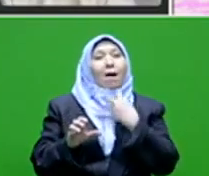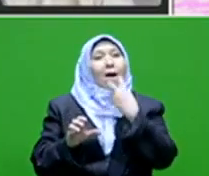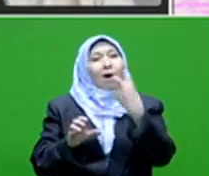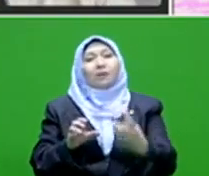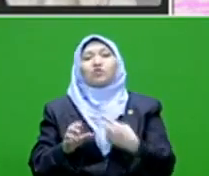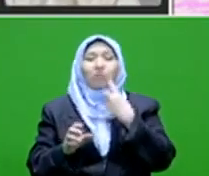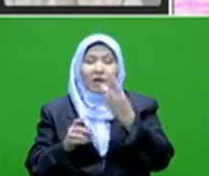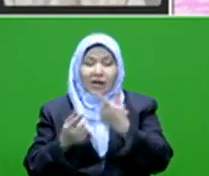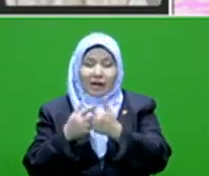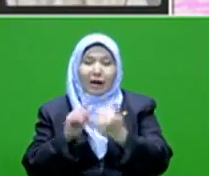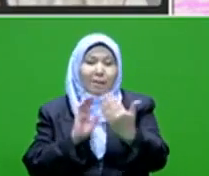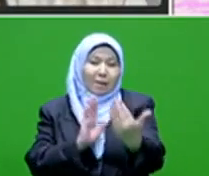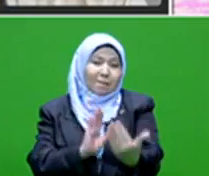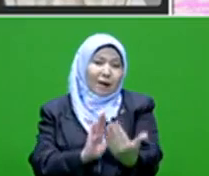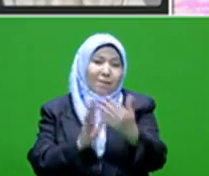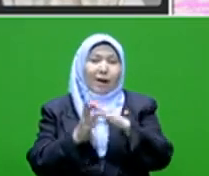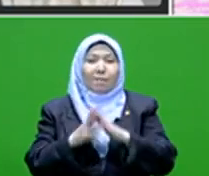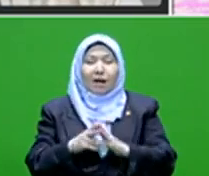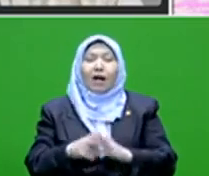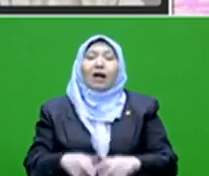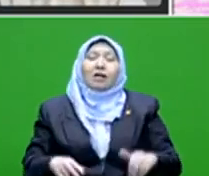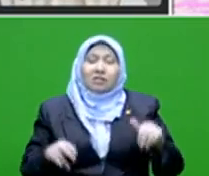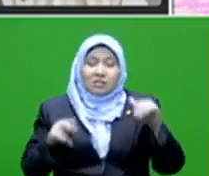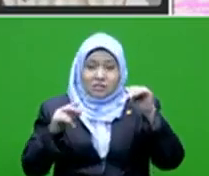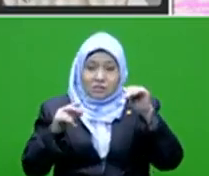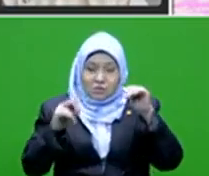Masya-Allah. Seronok kita hari ini Ustaz Tir, kita